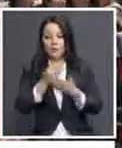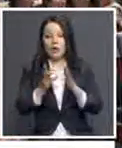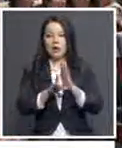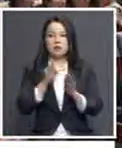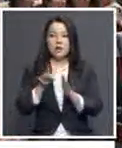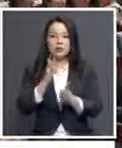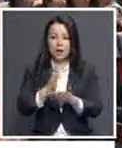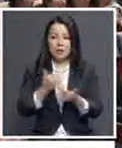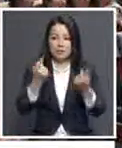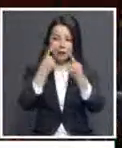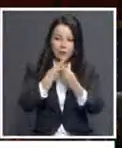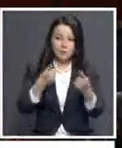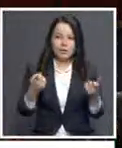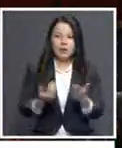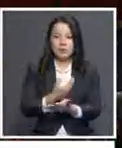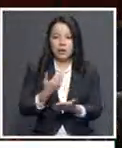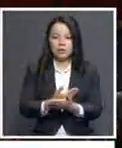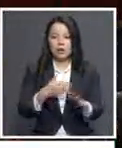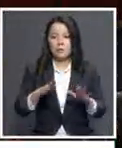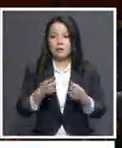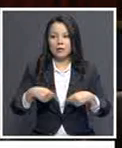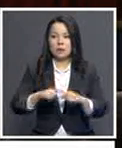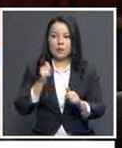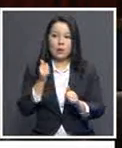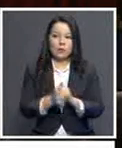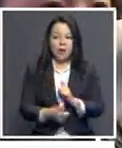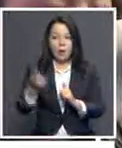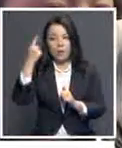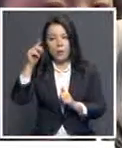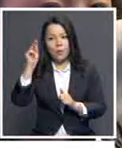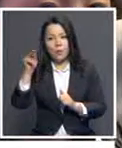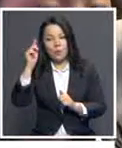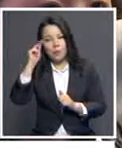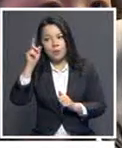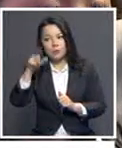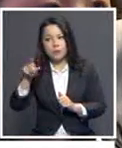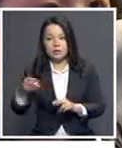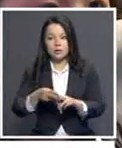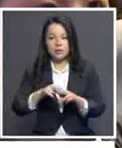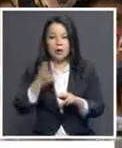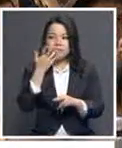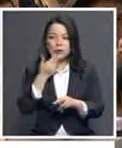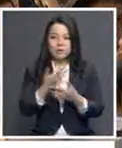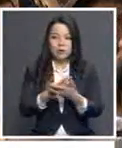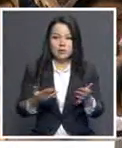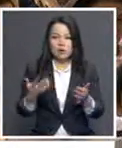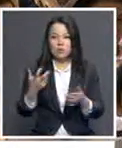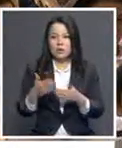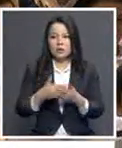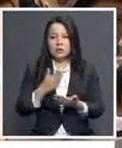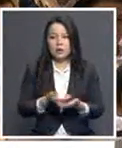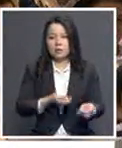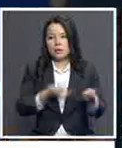үздіктер. Ақпараттық технология саласында өзгелерден оза шапқан оқушылар цифрландыру бағдарламасына арналған 300-ден астам түрлі жобаны